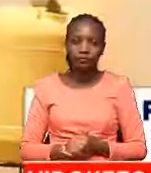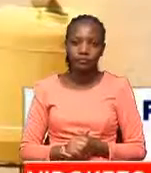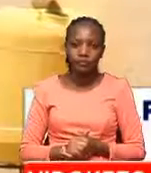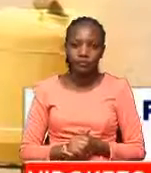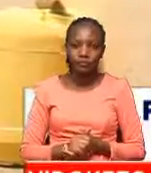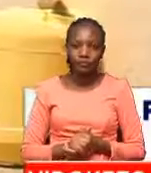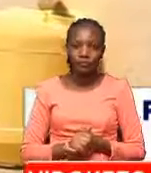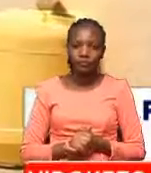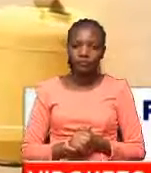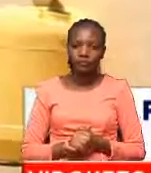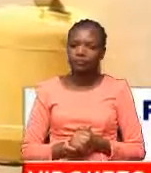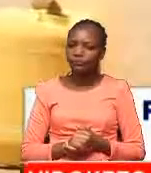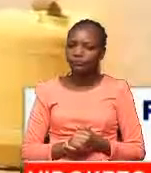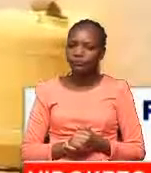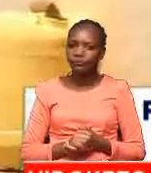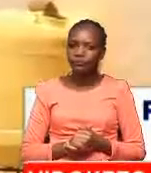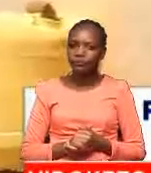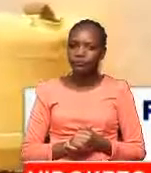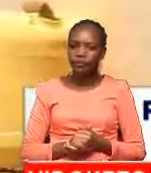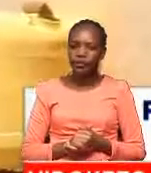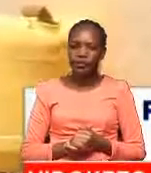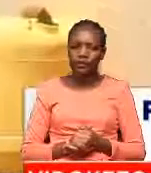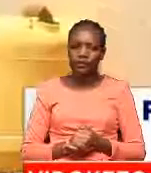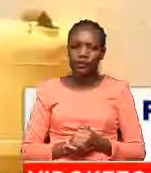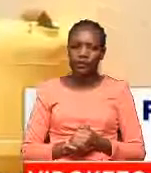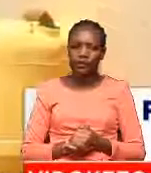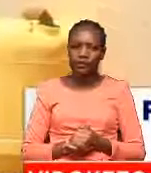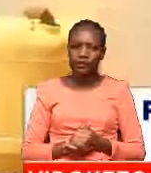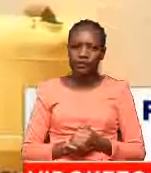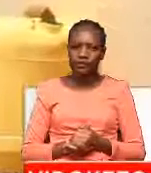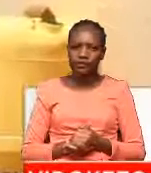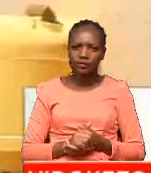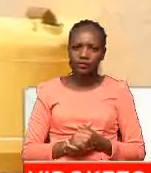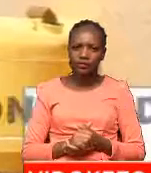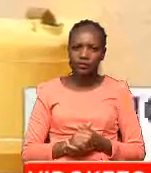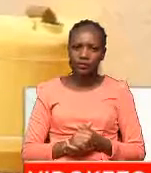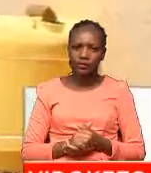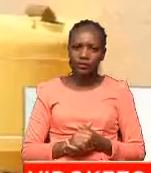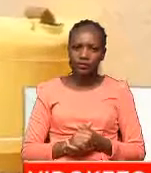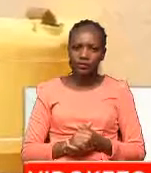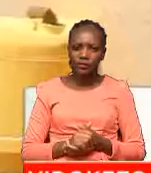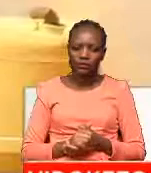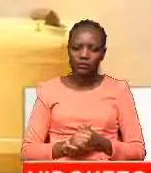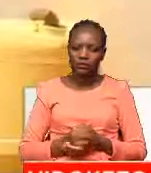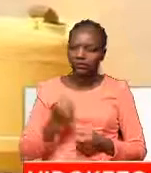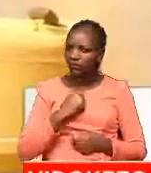ambayo iko katika wodi yangu. Mahali panaitwa Mhobola. Na